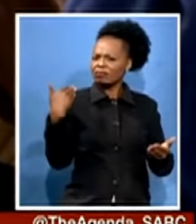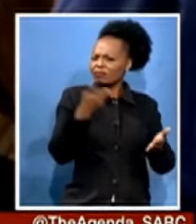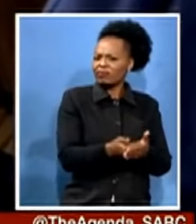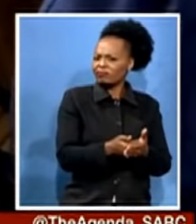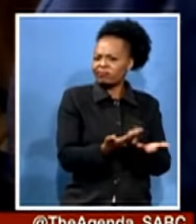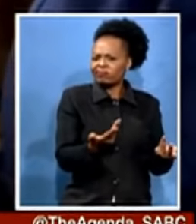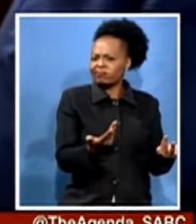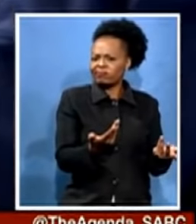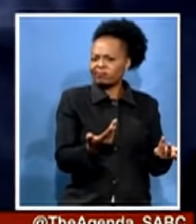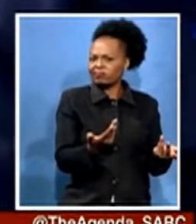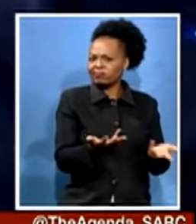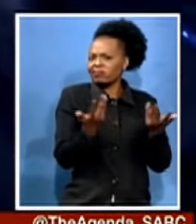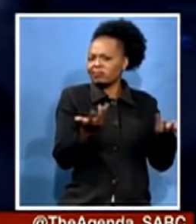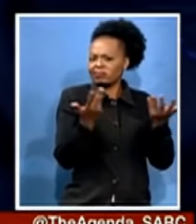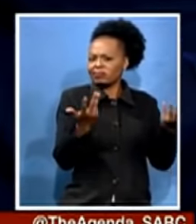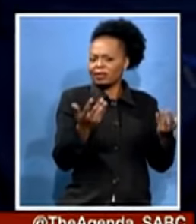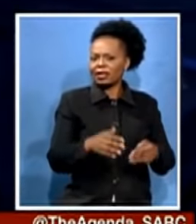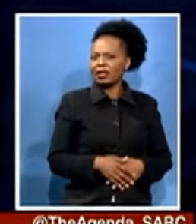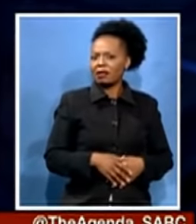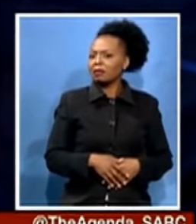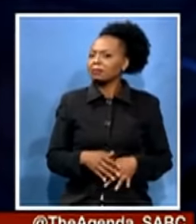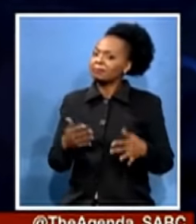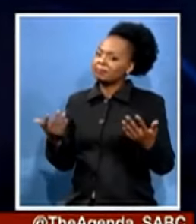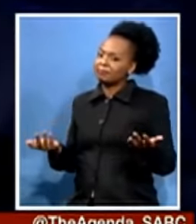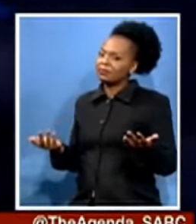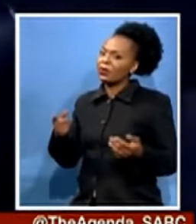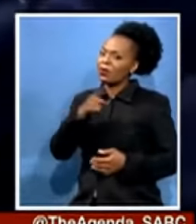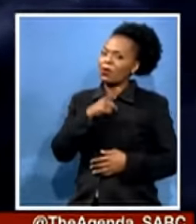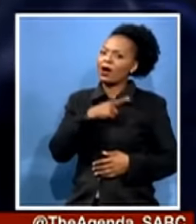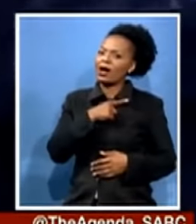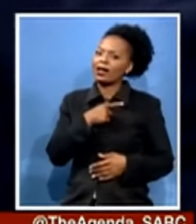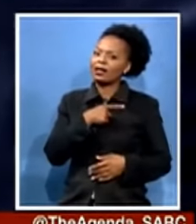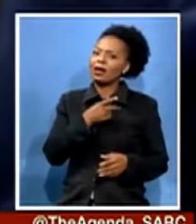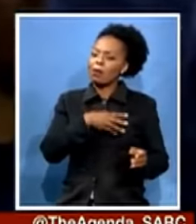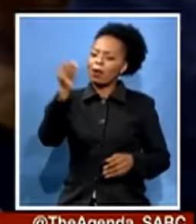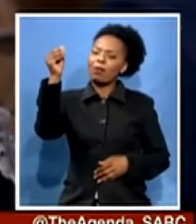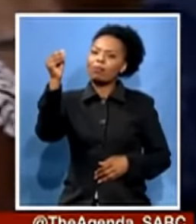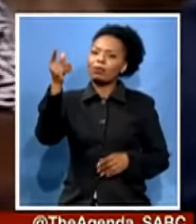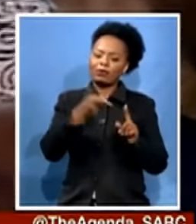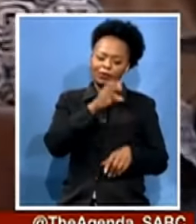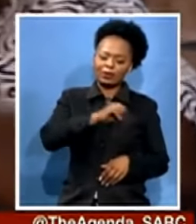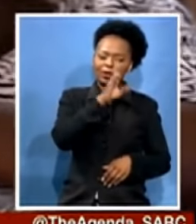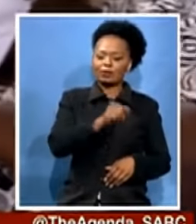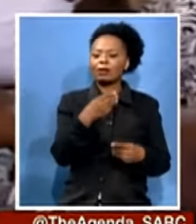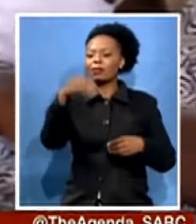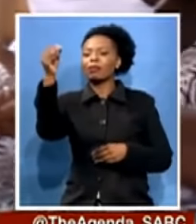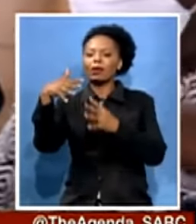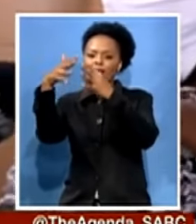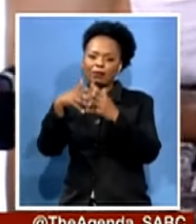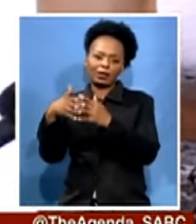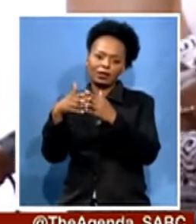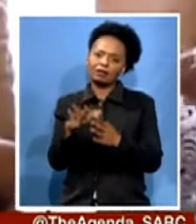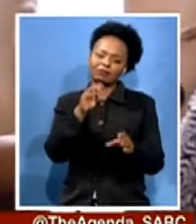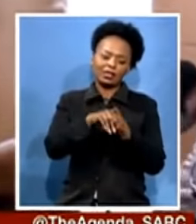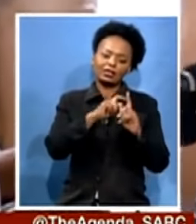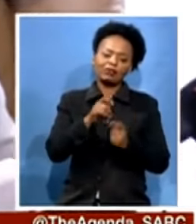ubengasahlali phela ngoba usehambile kodwa bayamazi Lindani Myeni. Olunye ubandlululo lwelwenzeka nje ngishona la eSouth